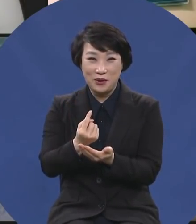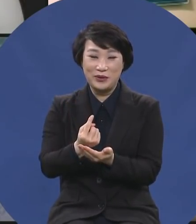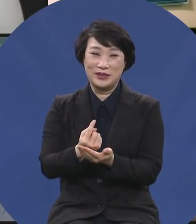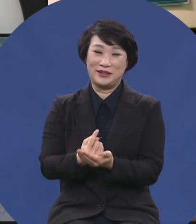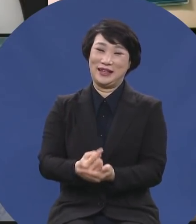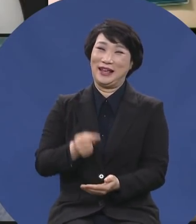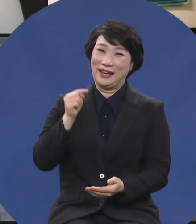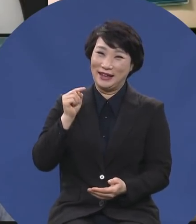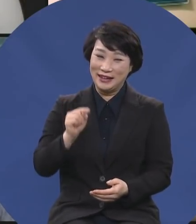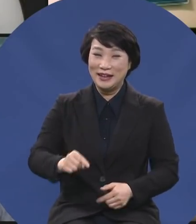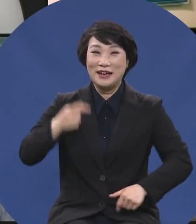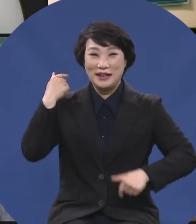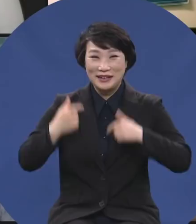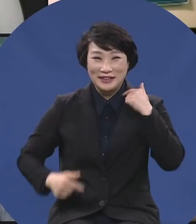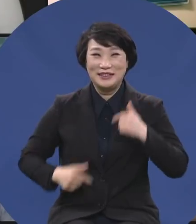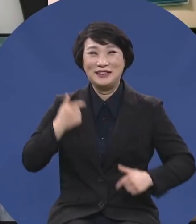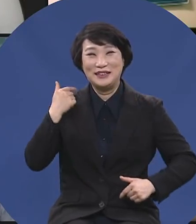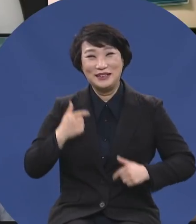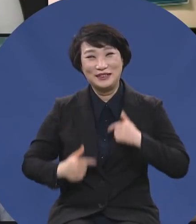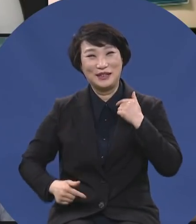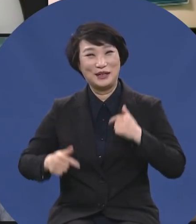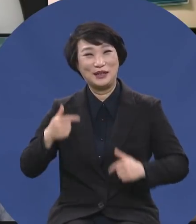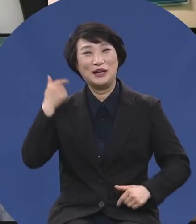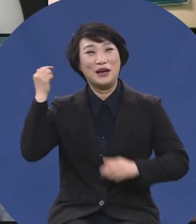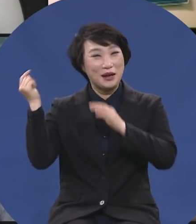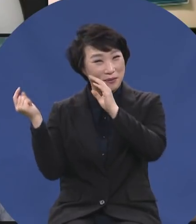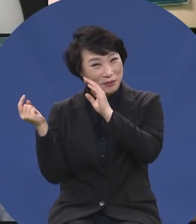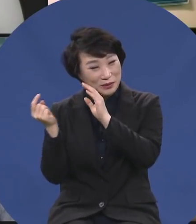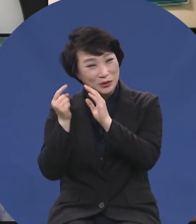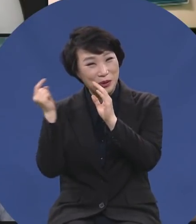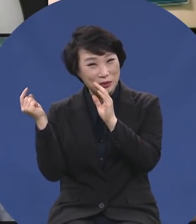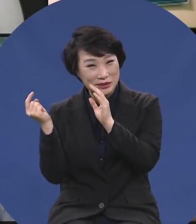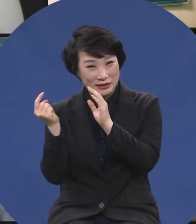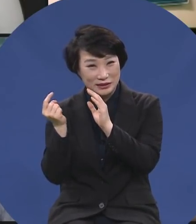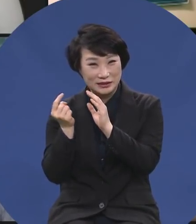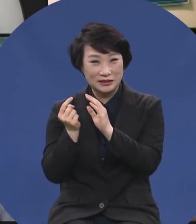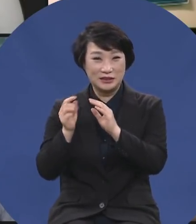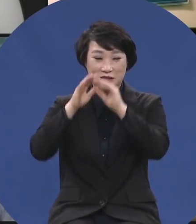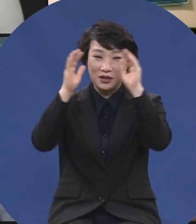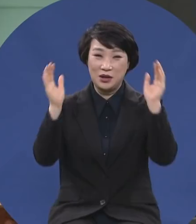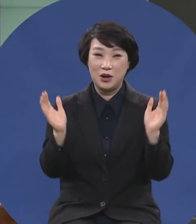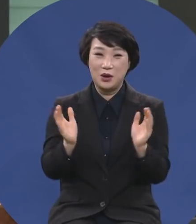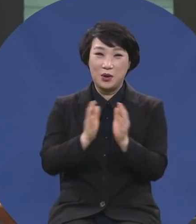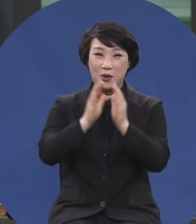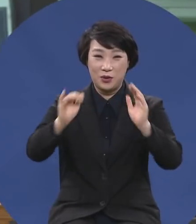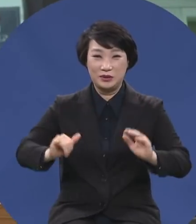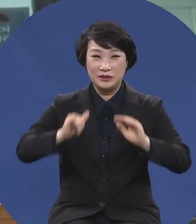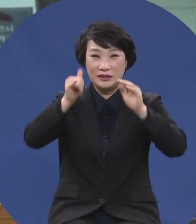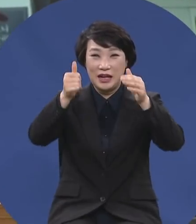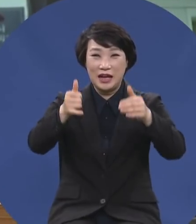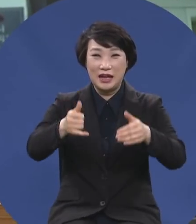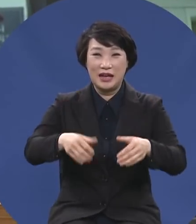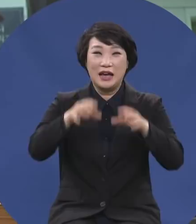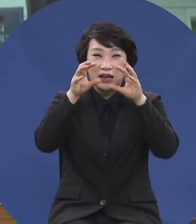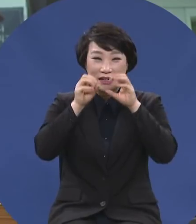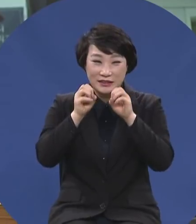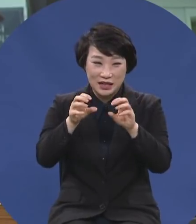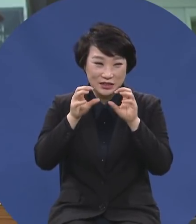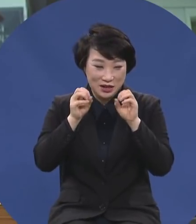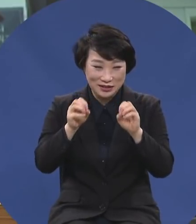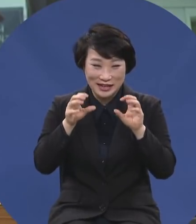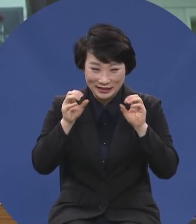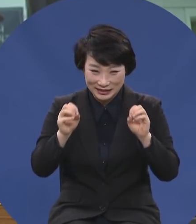성령이 오셨네. 이 기쁜 소식을 온